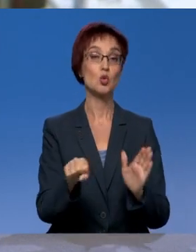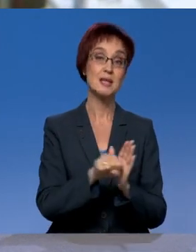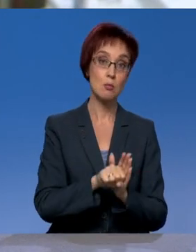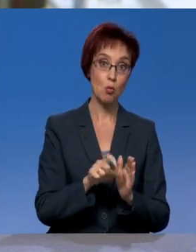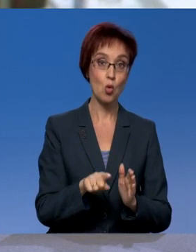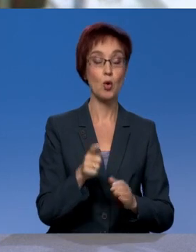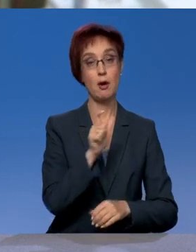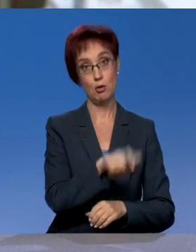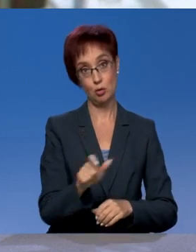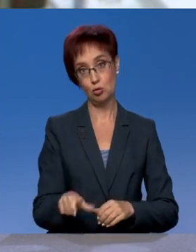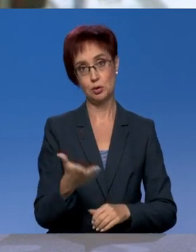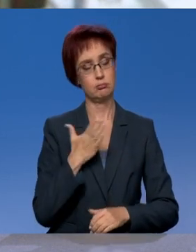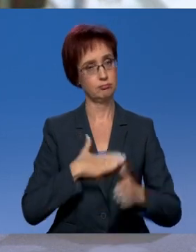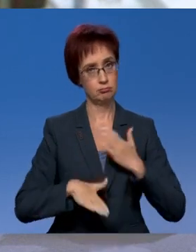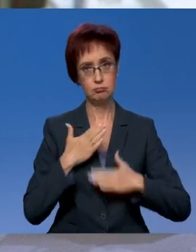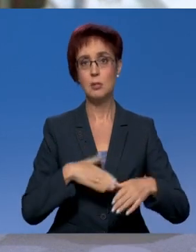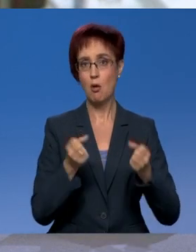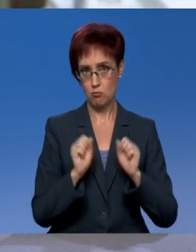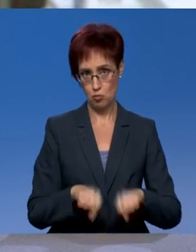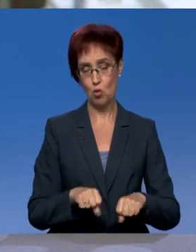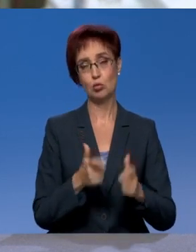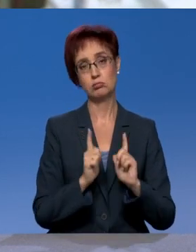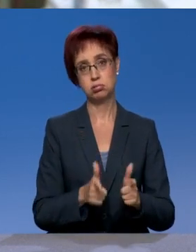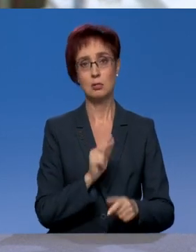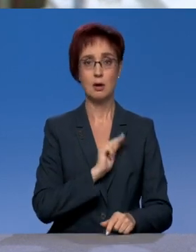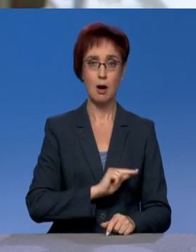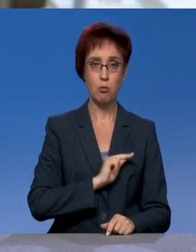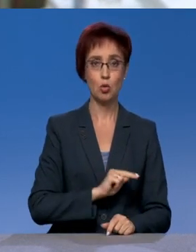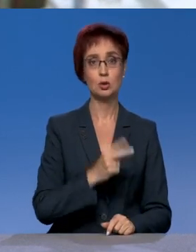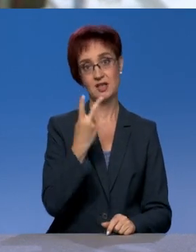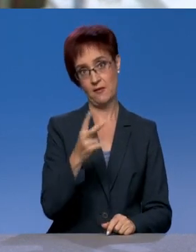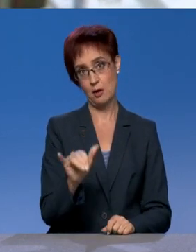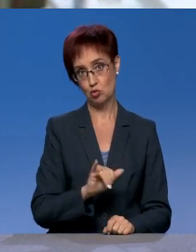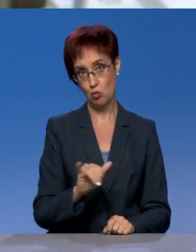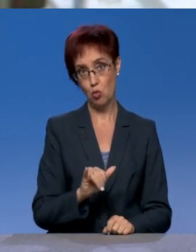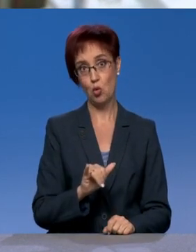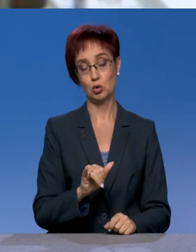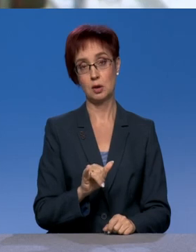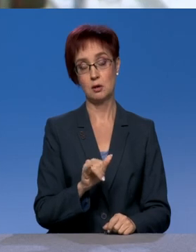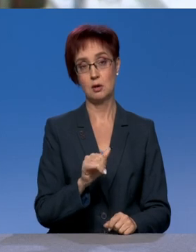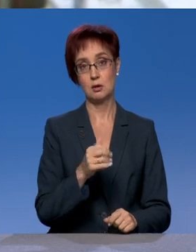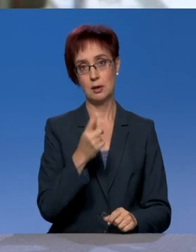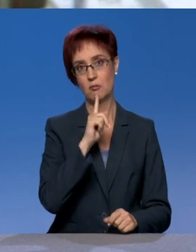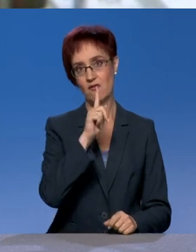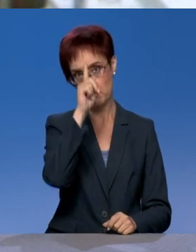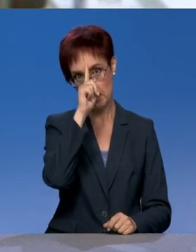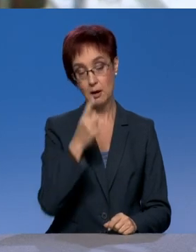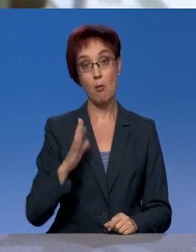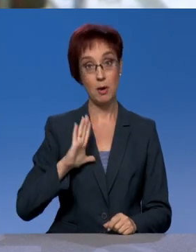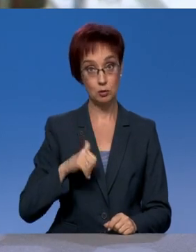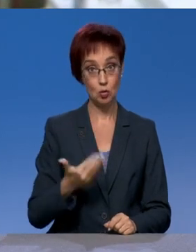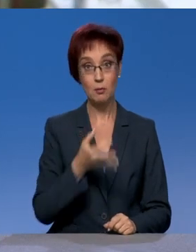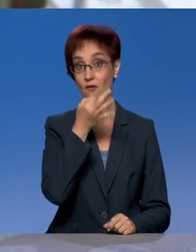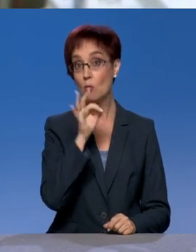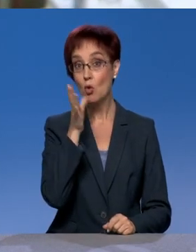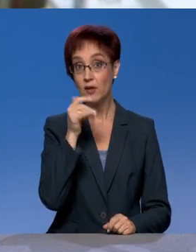могут отработать в месяц, я имею в виду. И потом, в любое время, когда это нужно, они звонят в отдел кадров, начальнику,